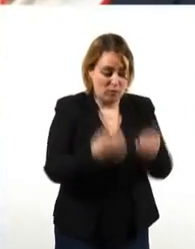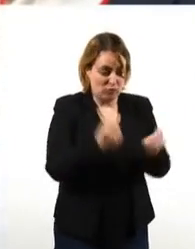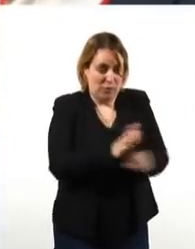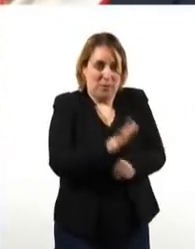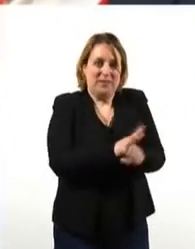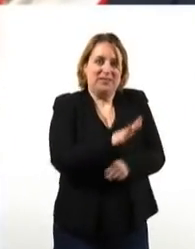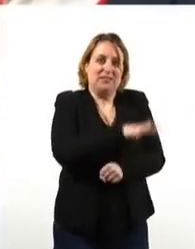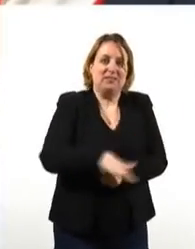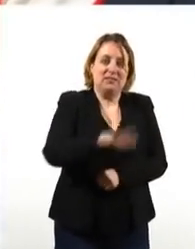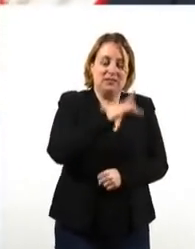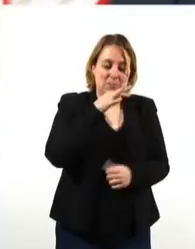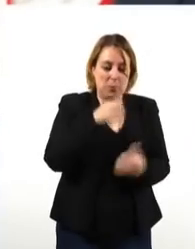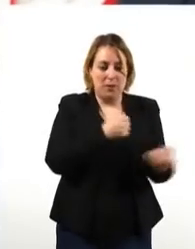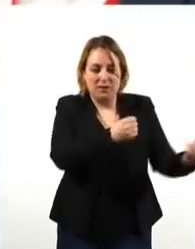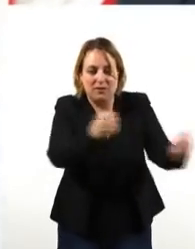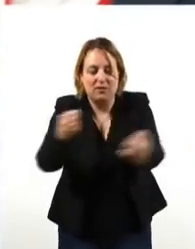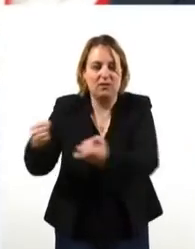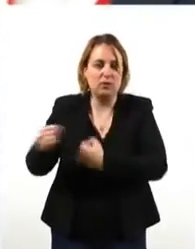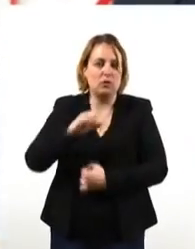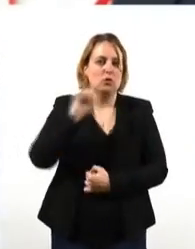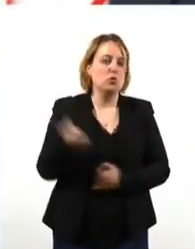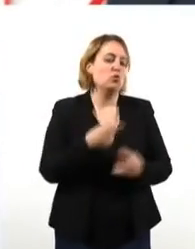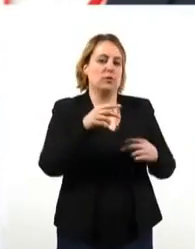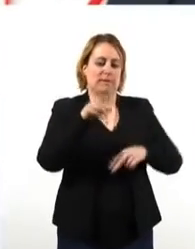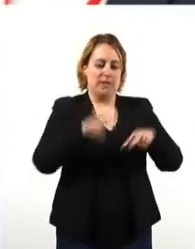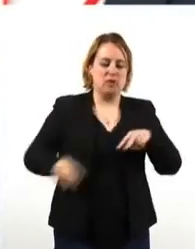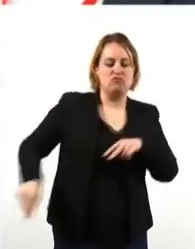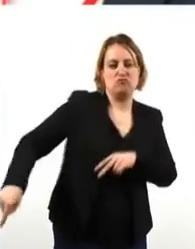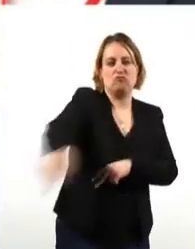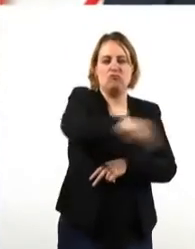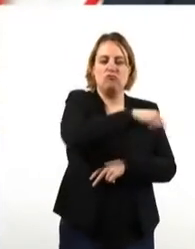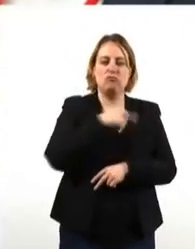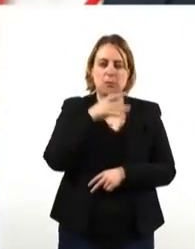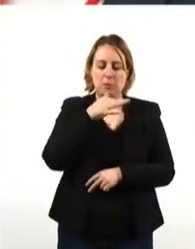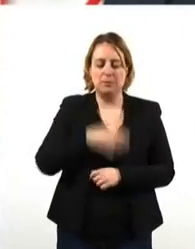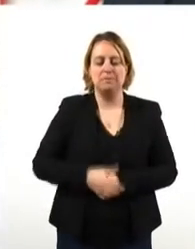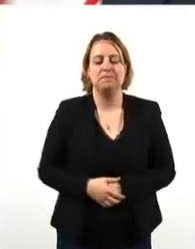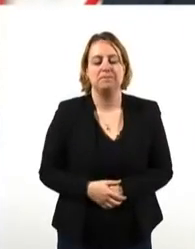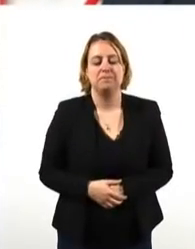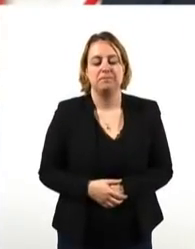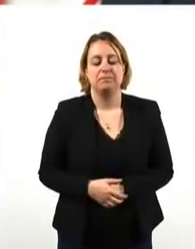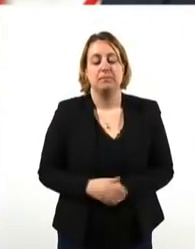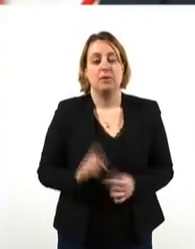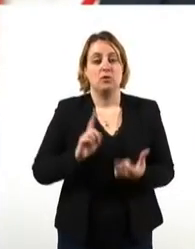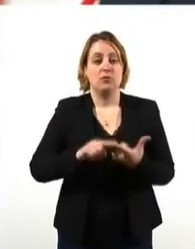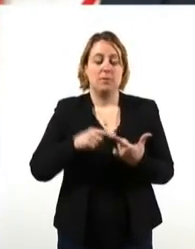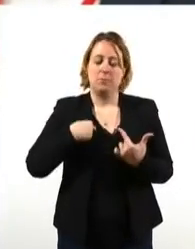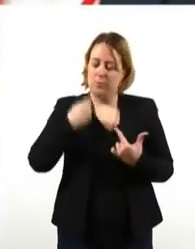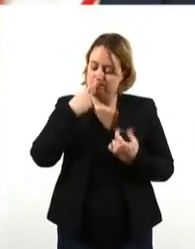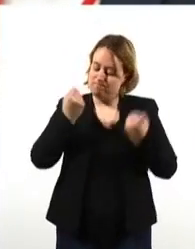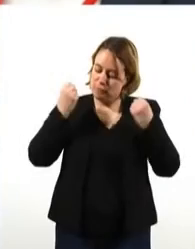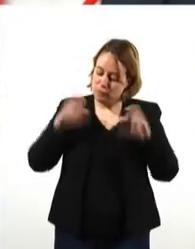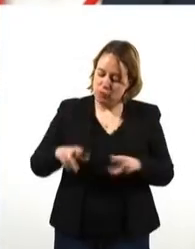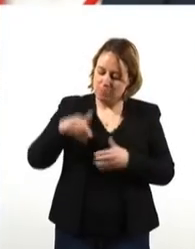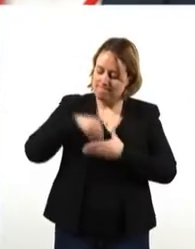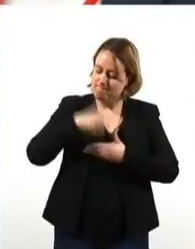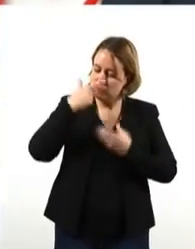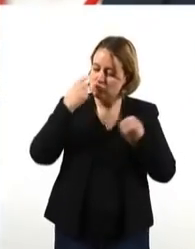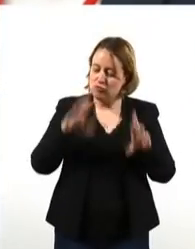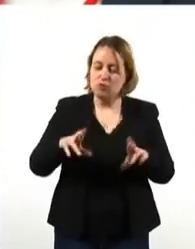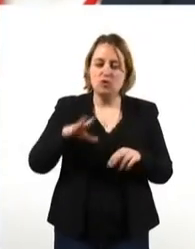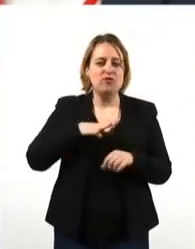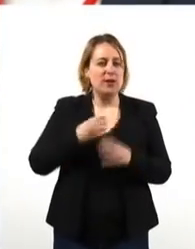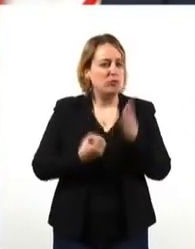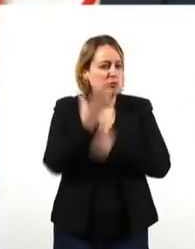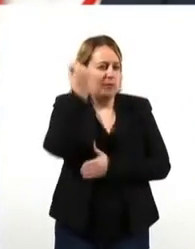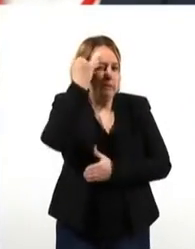chauffeurs nécessaires pour aller faire toute la desserte qui est possible. Et puis moi, je suis convaincu qu'il y a plein de solutions innovantes, alors navettes ou